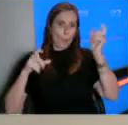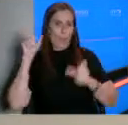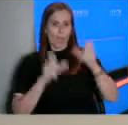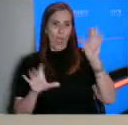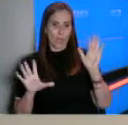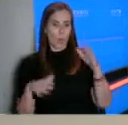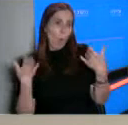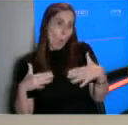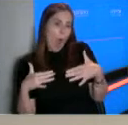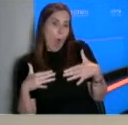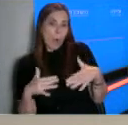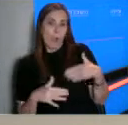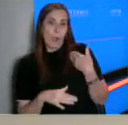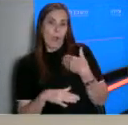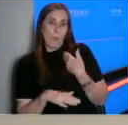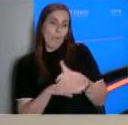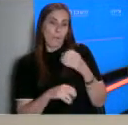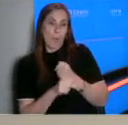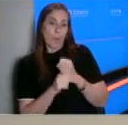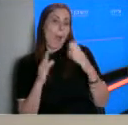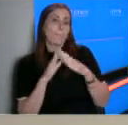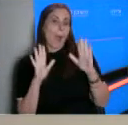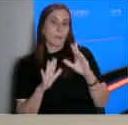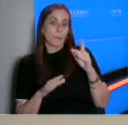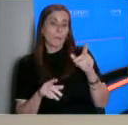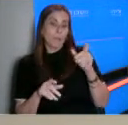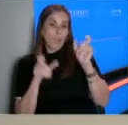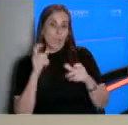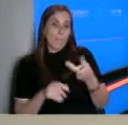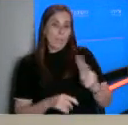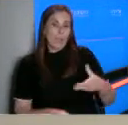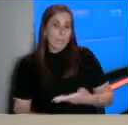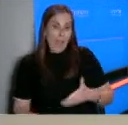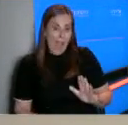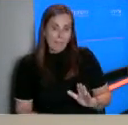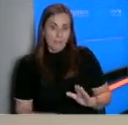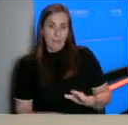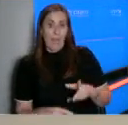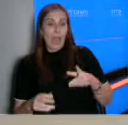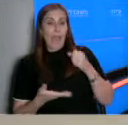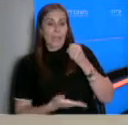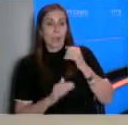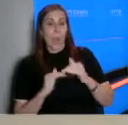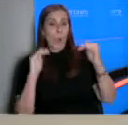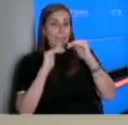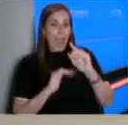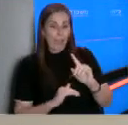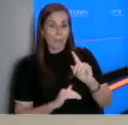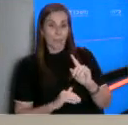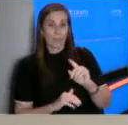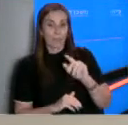אנשים, וואו, מאחרים עבודה או הביתה בזמן שאחרים מתים מרעב, הקצבה הועלתה, שימו